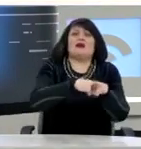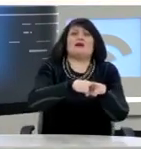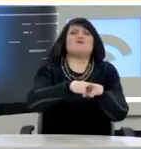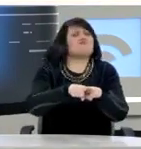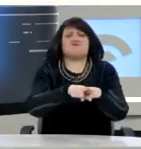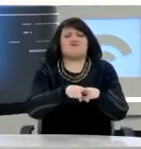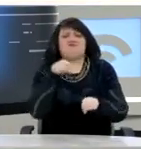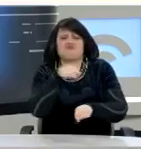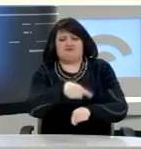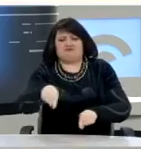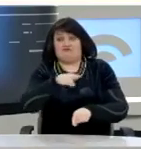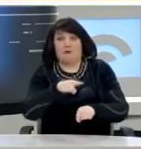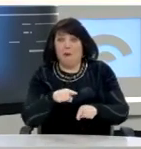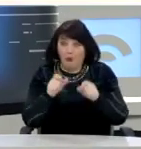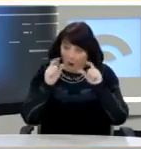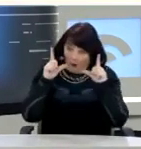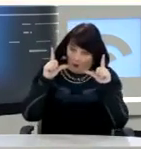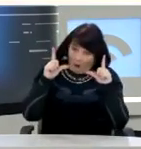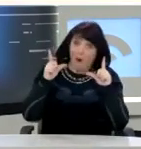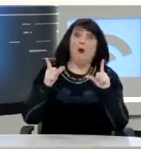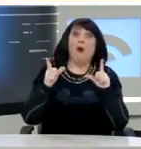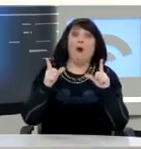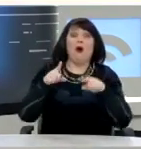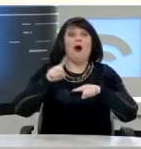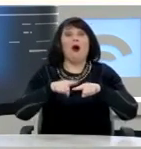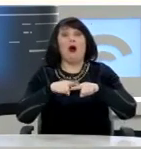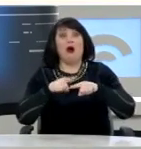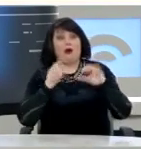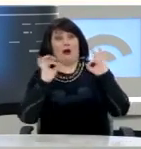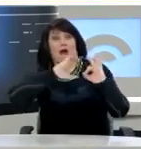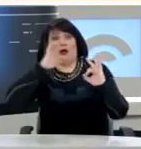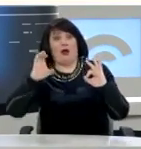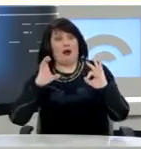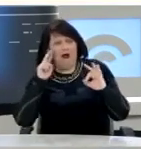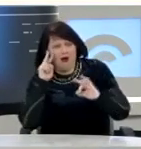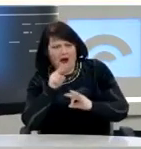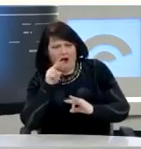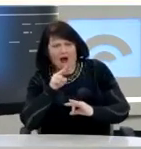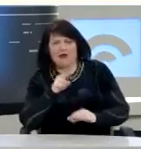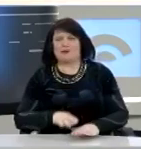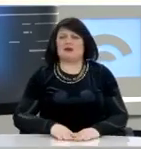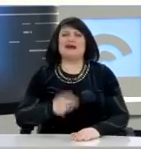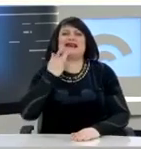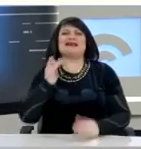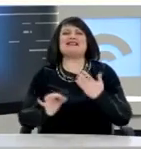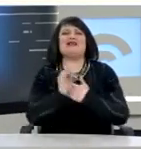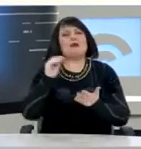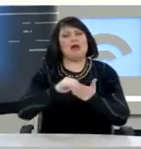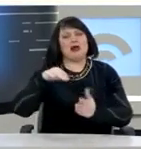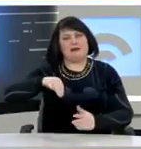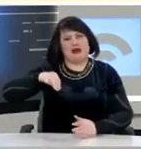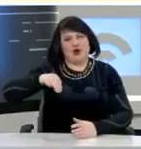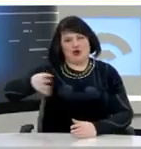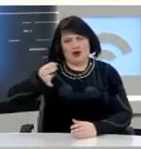που κοιτάζανε με γουρλωτά μάτια την ελληνική Μακεδονία. Και επειδή ξαναμίλησε ο πρόεδρος της Χρυσής Αυγής,